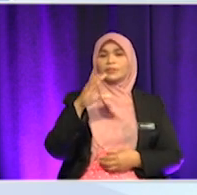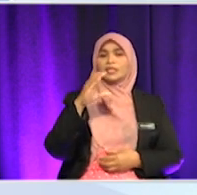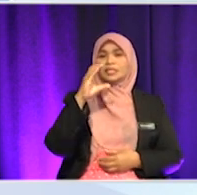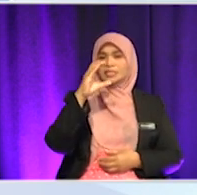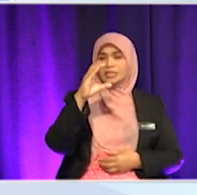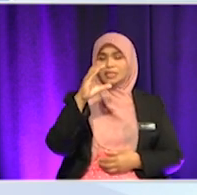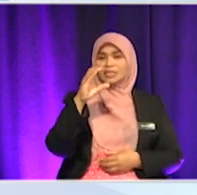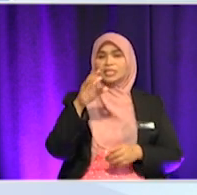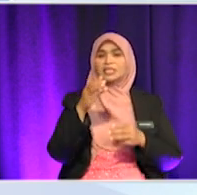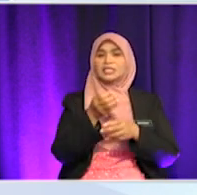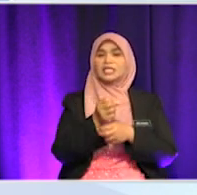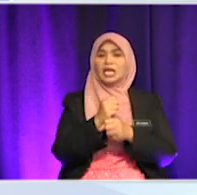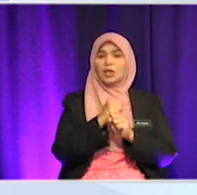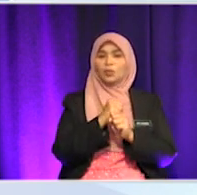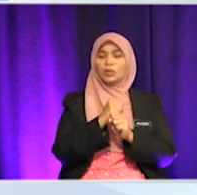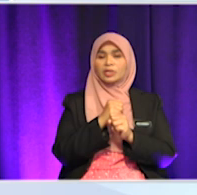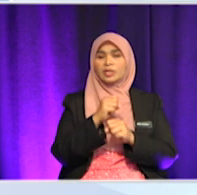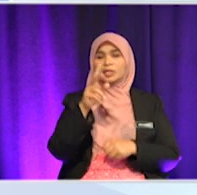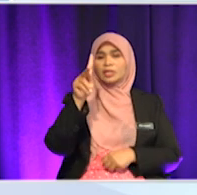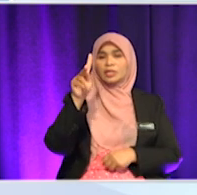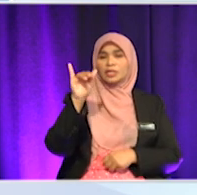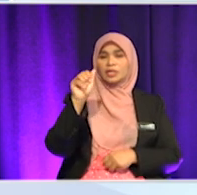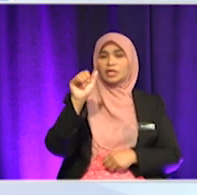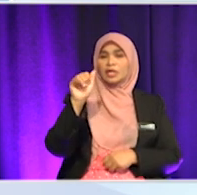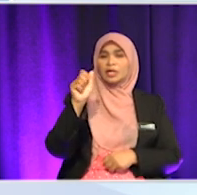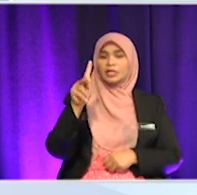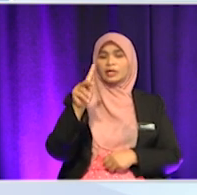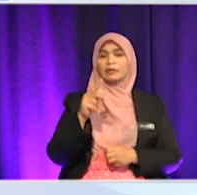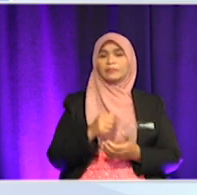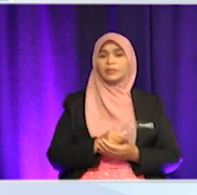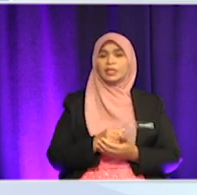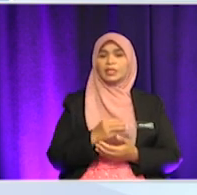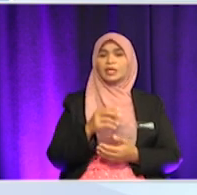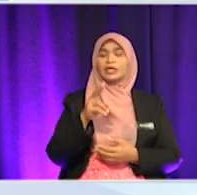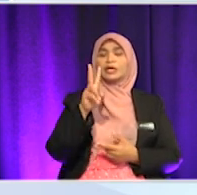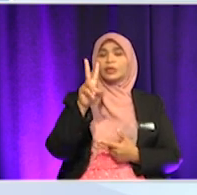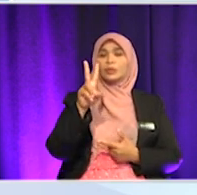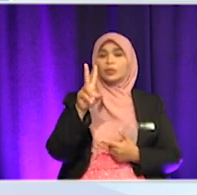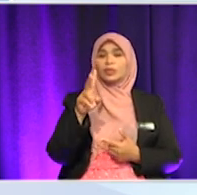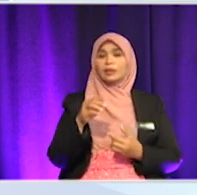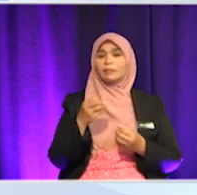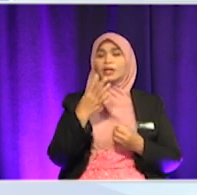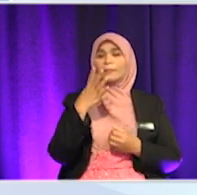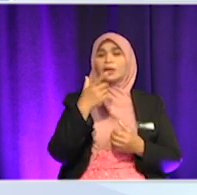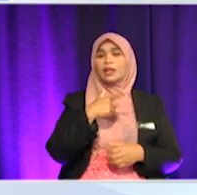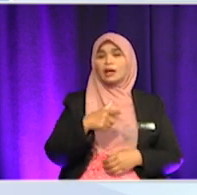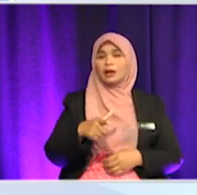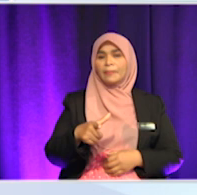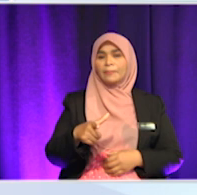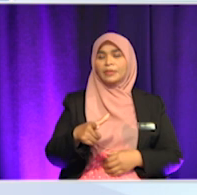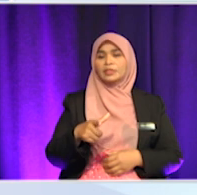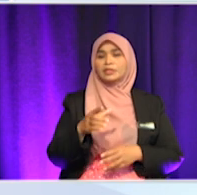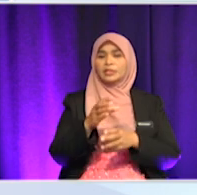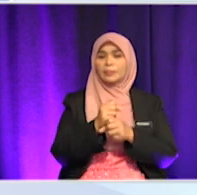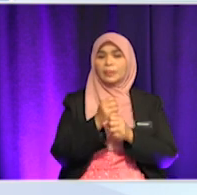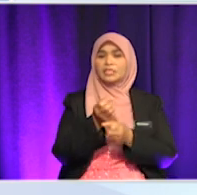menyewa sebuah kayak untuk jam dalam ringgit Malaysia. Dan yang kedua, berapa lamakah Farid dan Akmal dapat